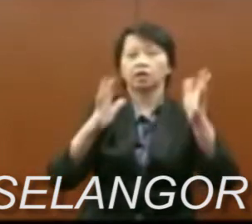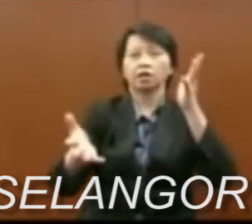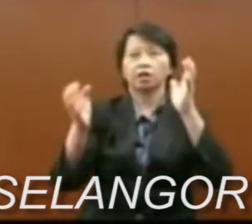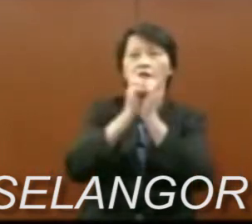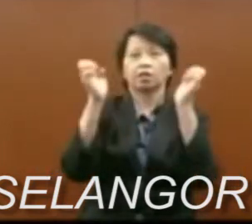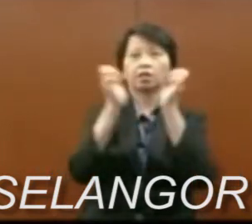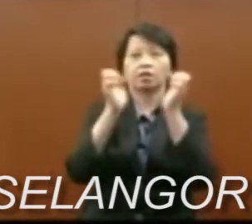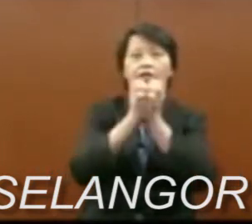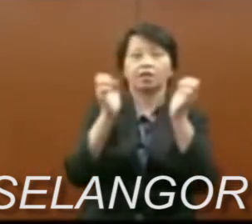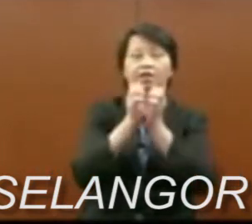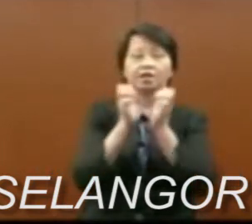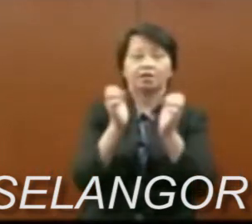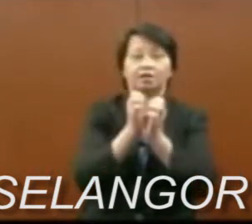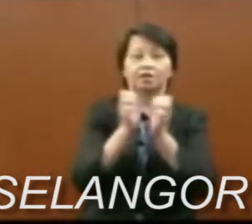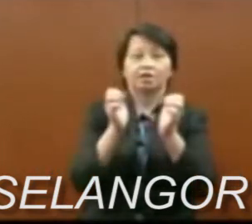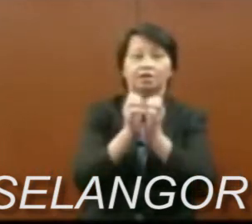Sungai Panjang.